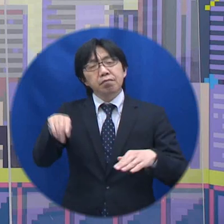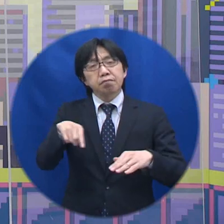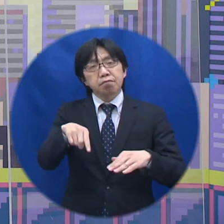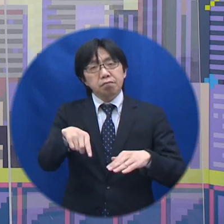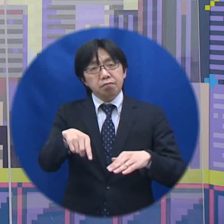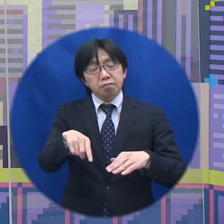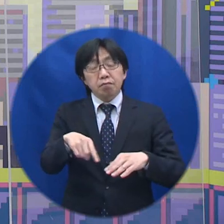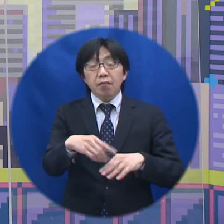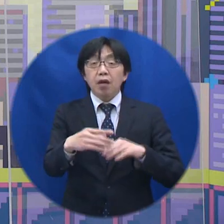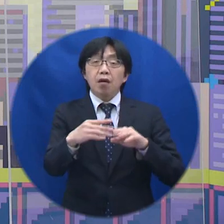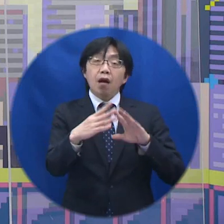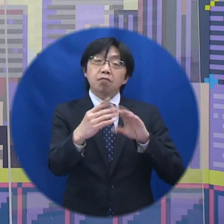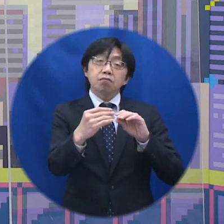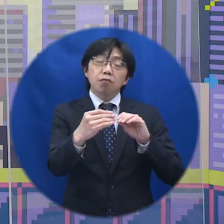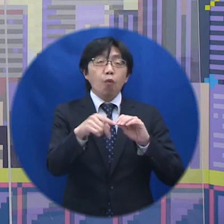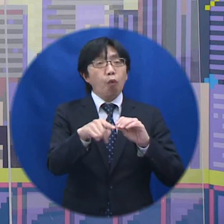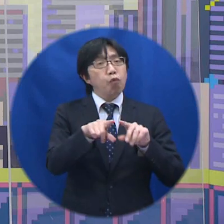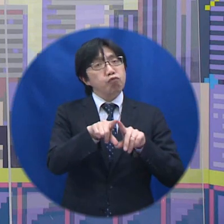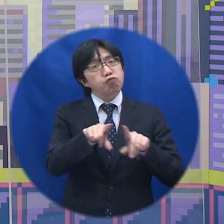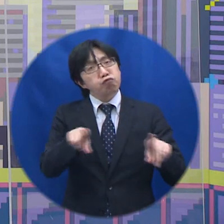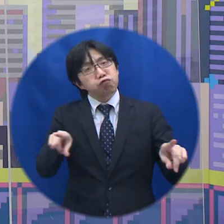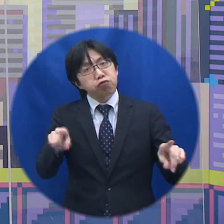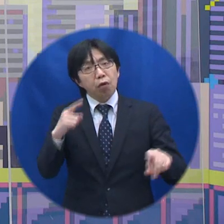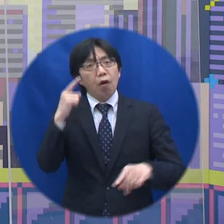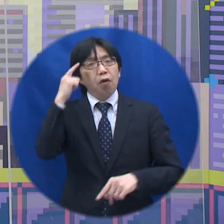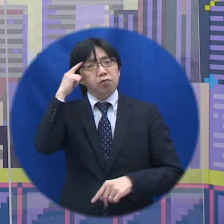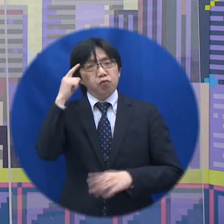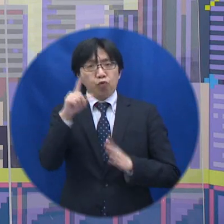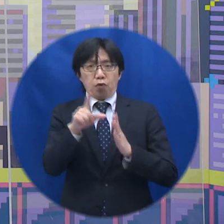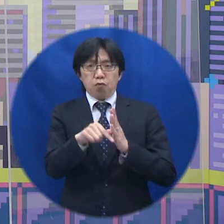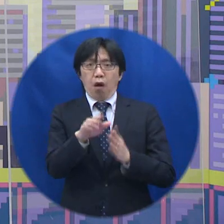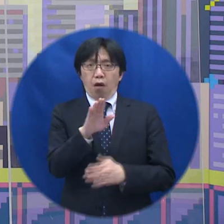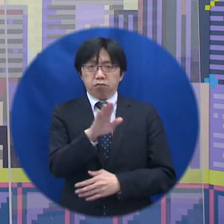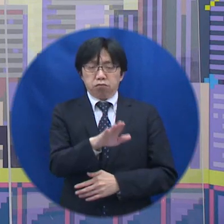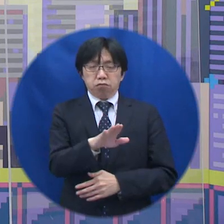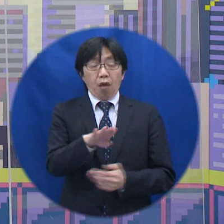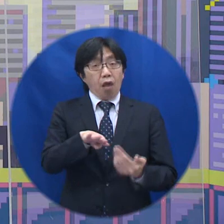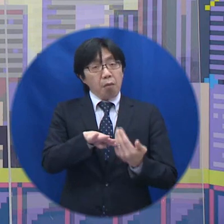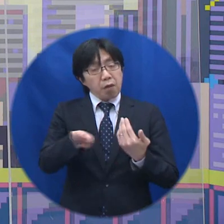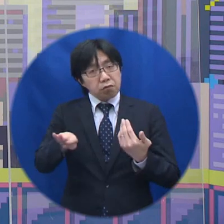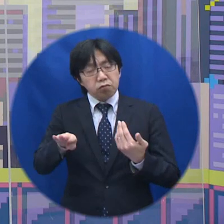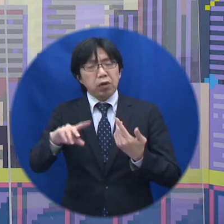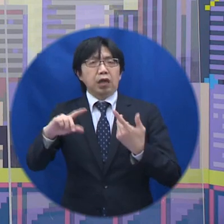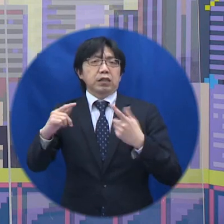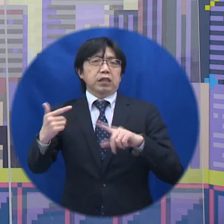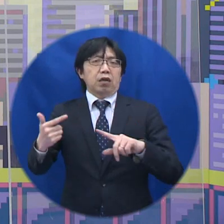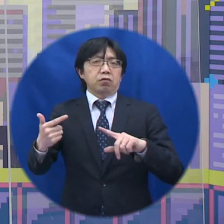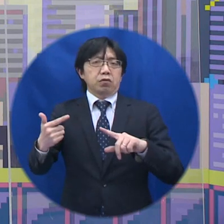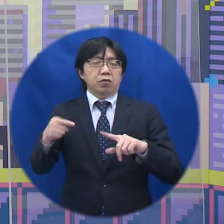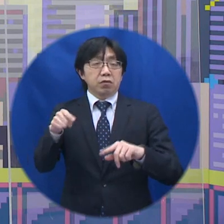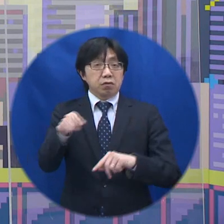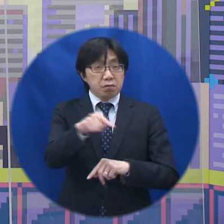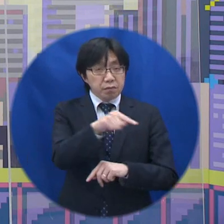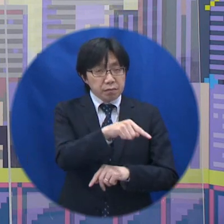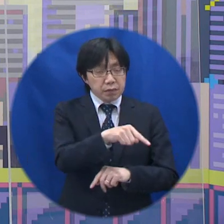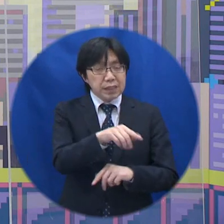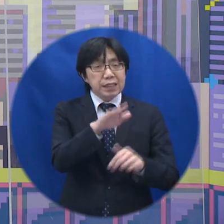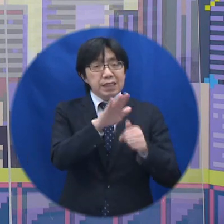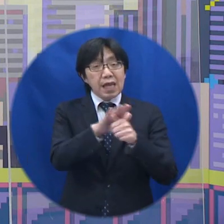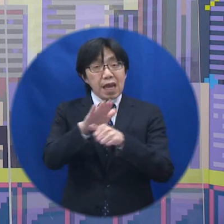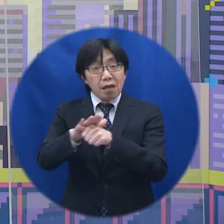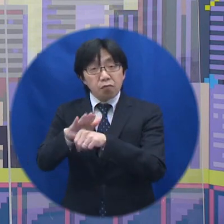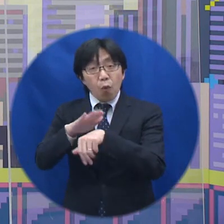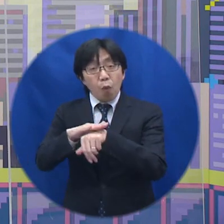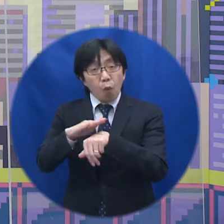話をしただけでは障害があることを感じさせない方もいて、支援の仕方も一人一人異なります